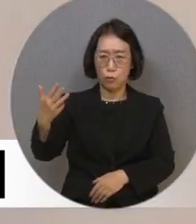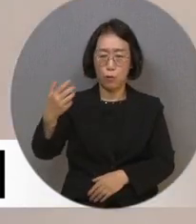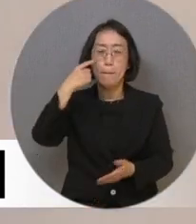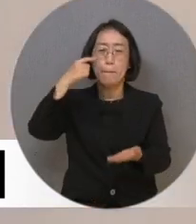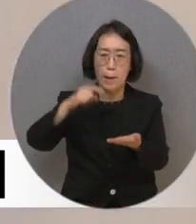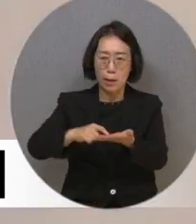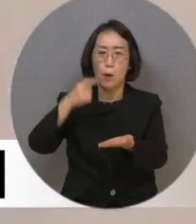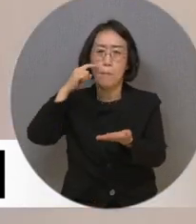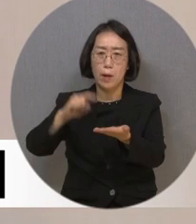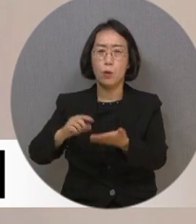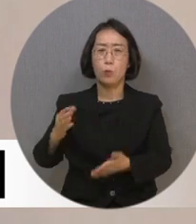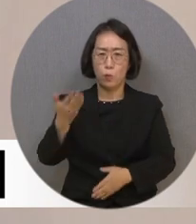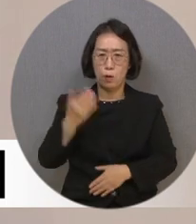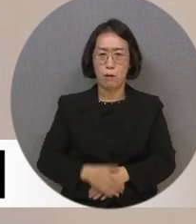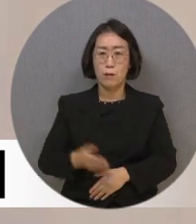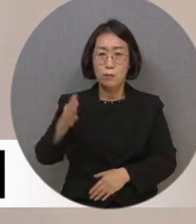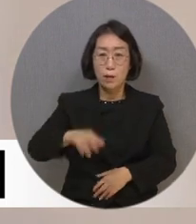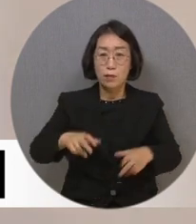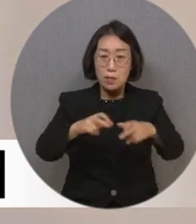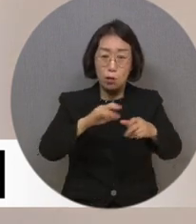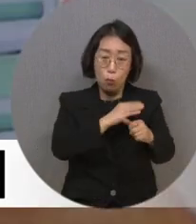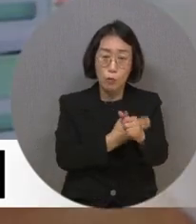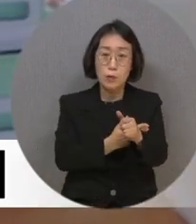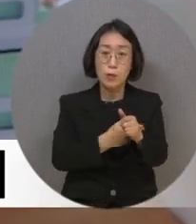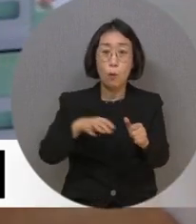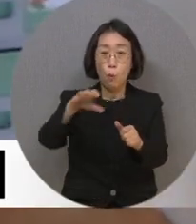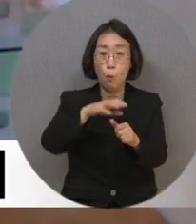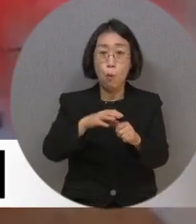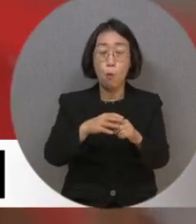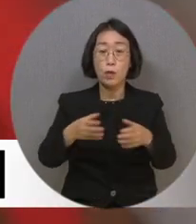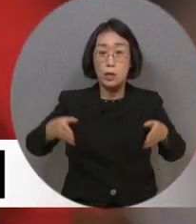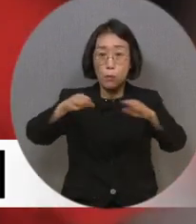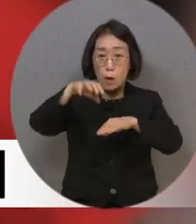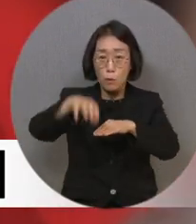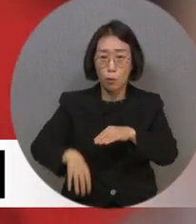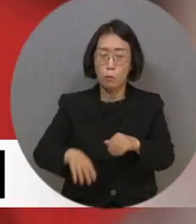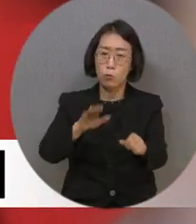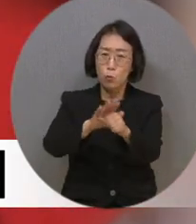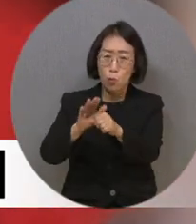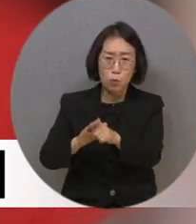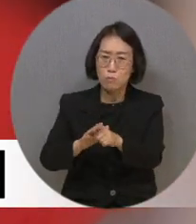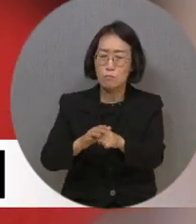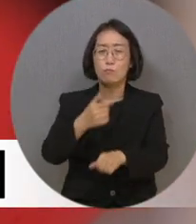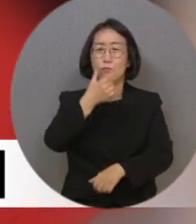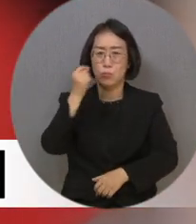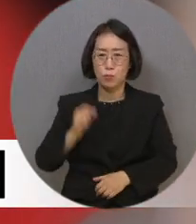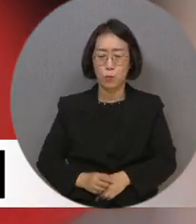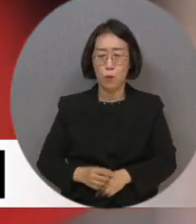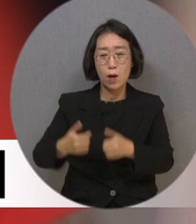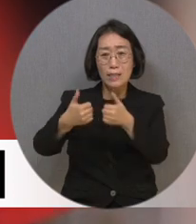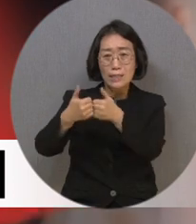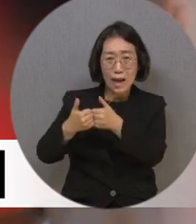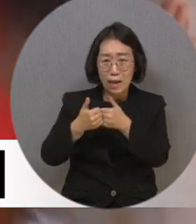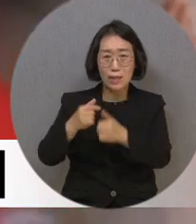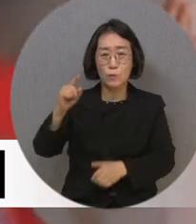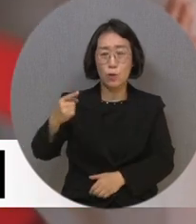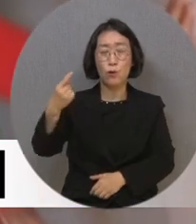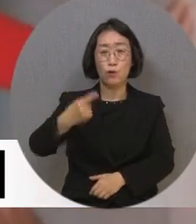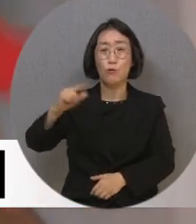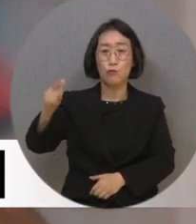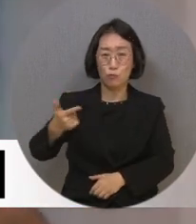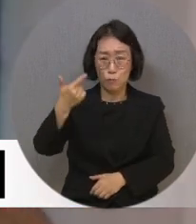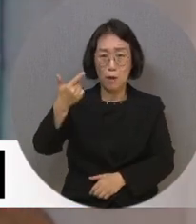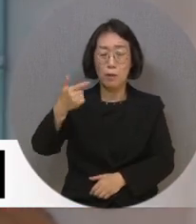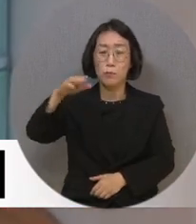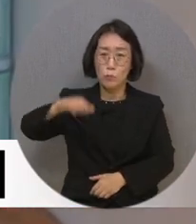건이었습니다 하지만 장애인 권익 옹호 기관의 학대 지원 방식으로는 피해자 상담이 132 건으로